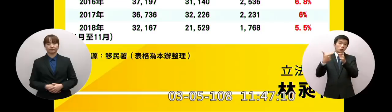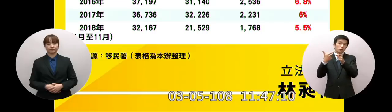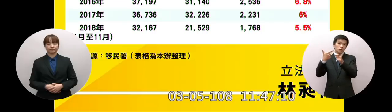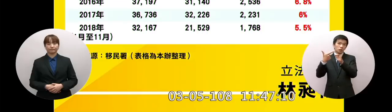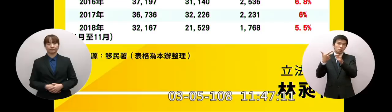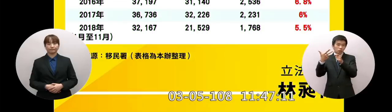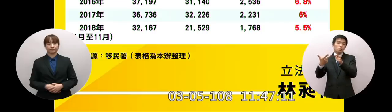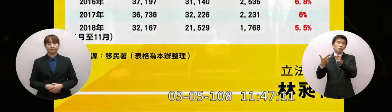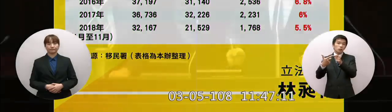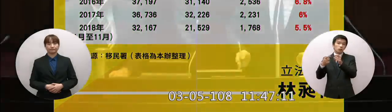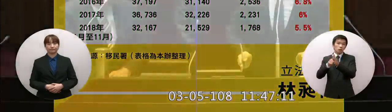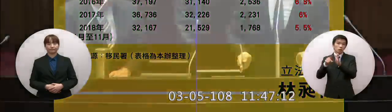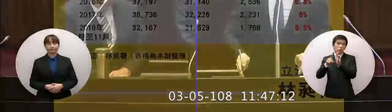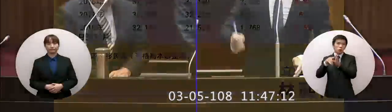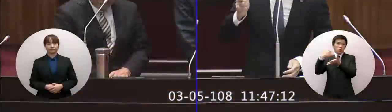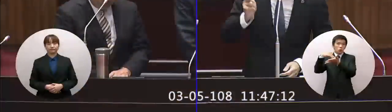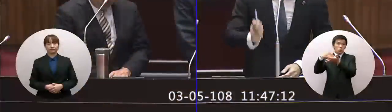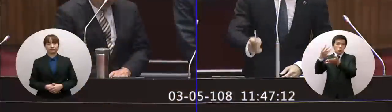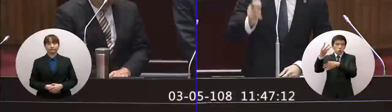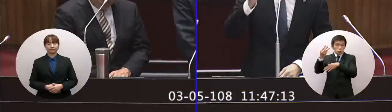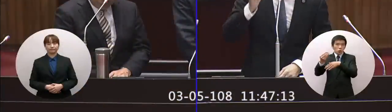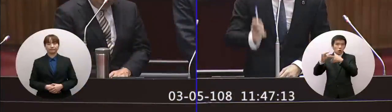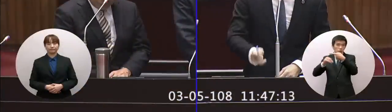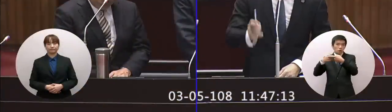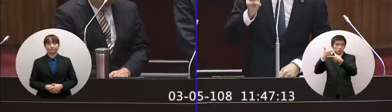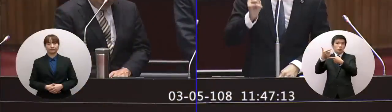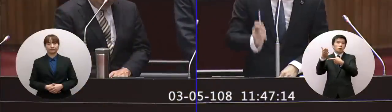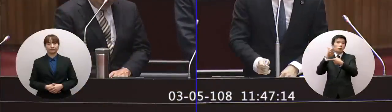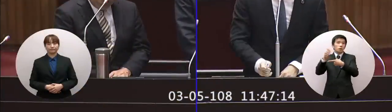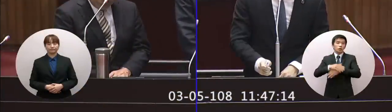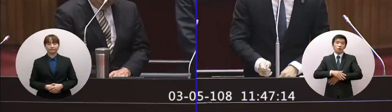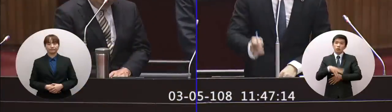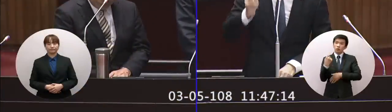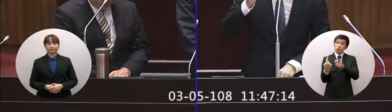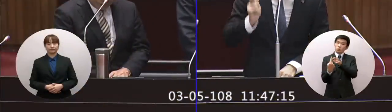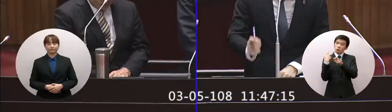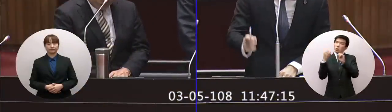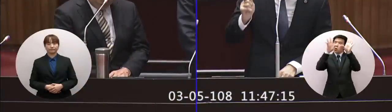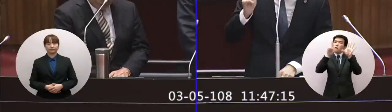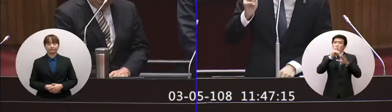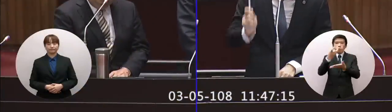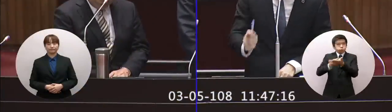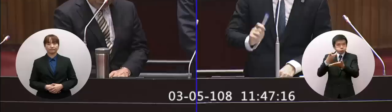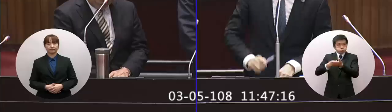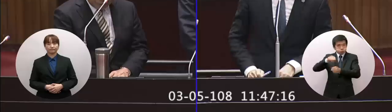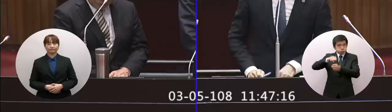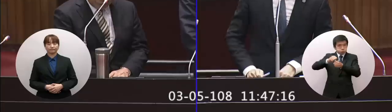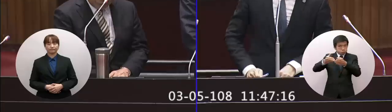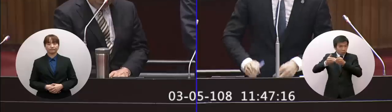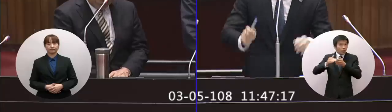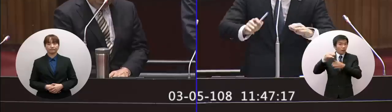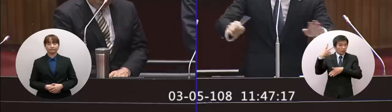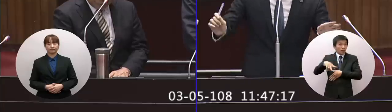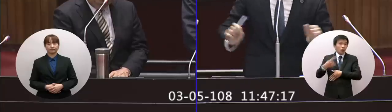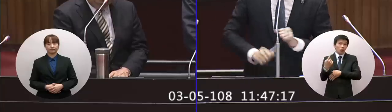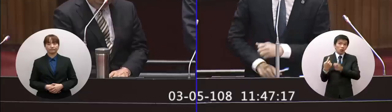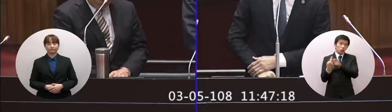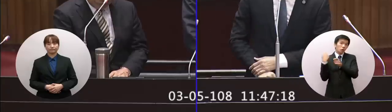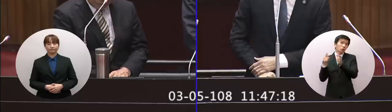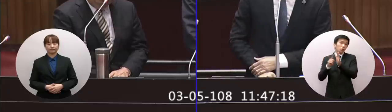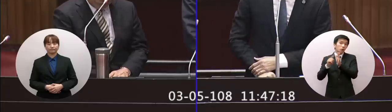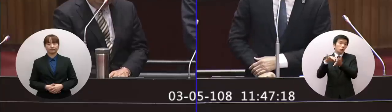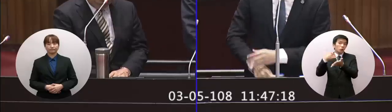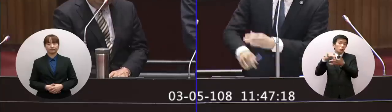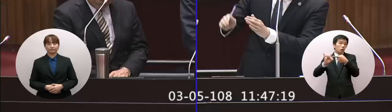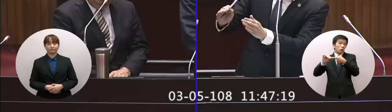到6%，就是变较宽松啊啦。到去年讲要严格审查，结果去年是阁较低，是无过的